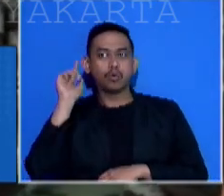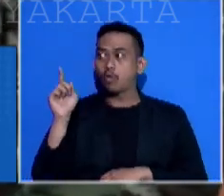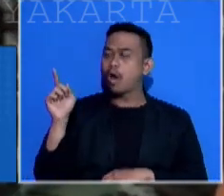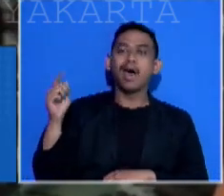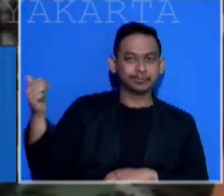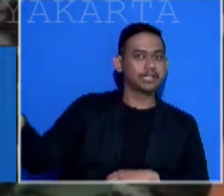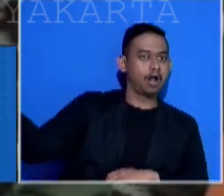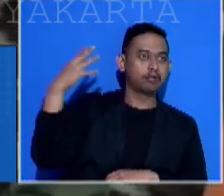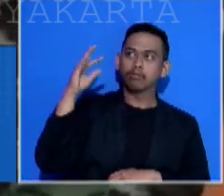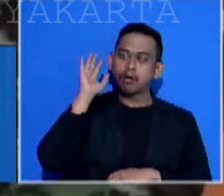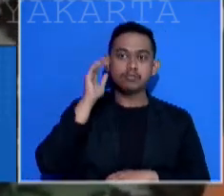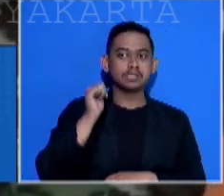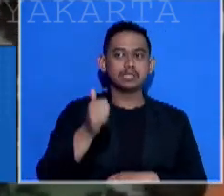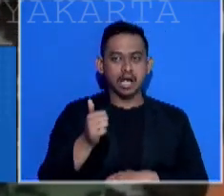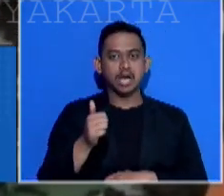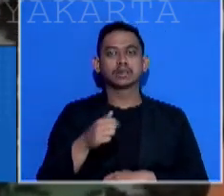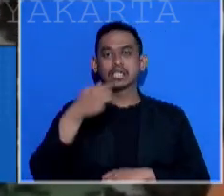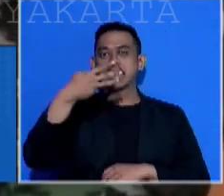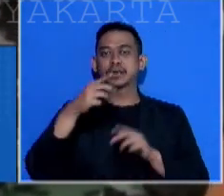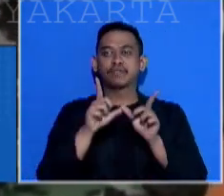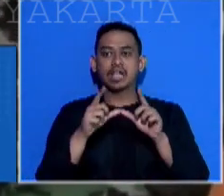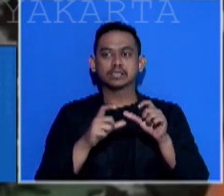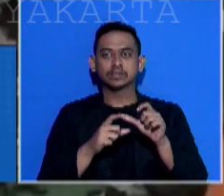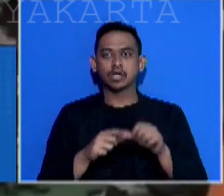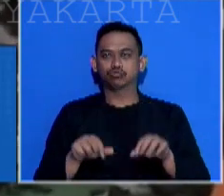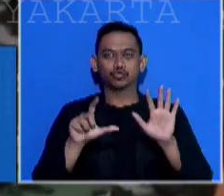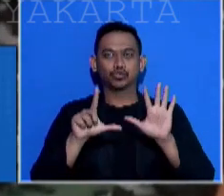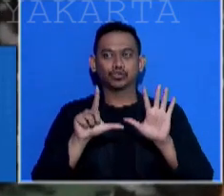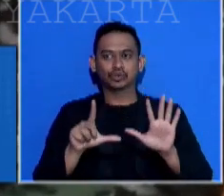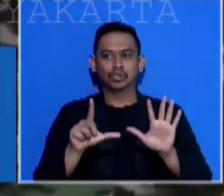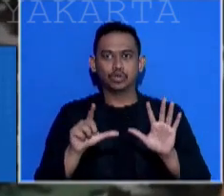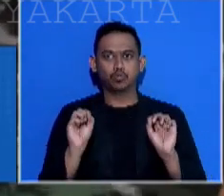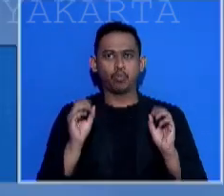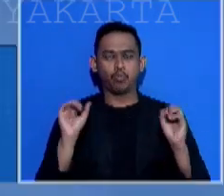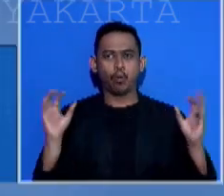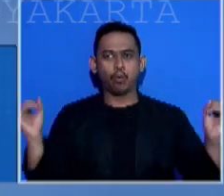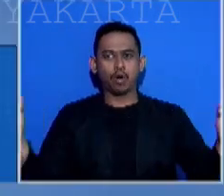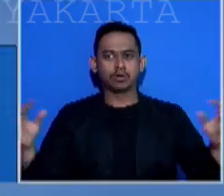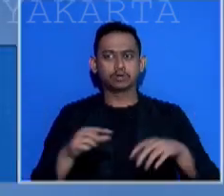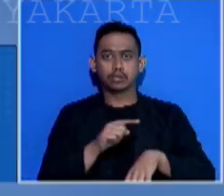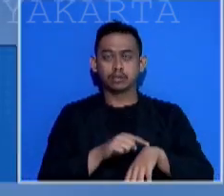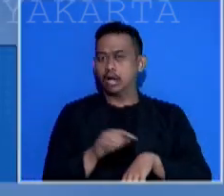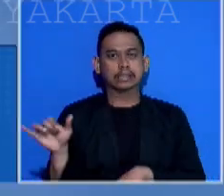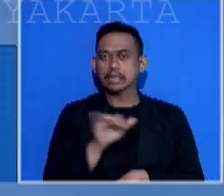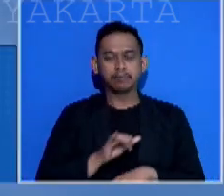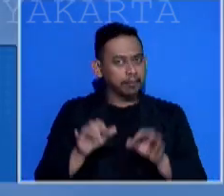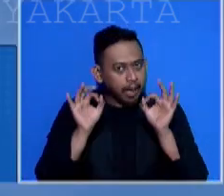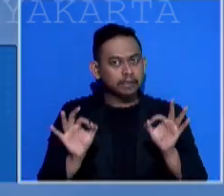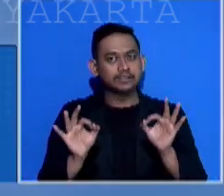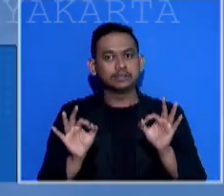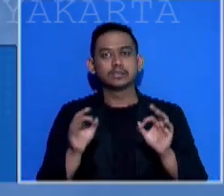satu dari enam ews lain yang juga secara serentak dibunyikan pada waktu dan jam yang sama di Kabupaten Sleman dalam rangka hari